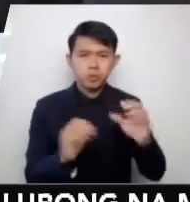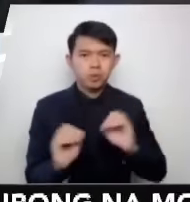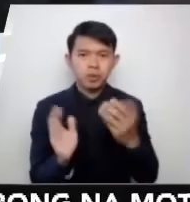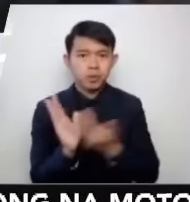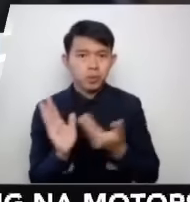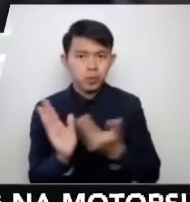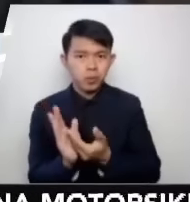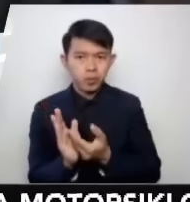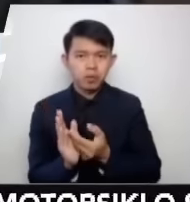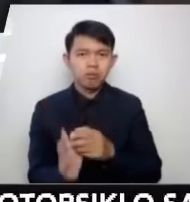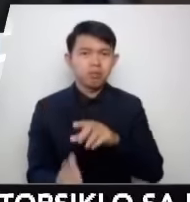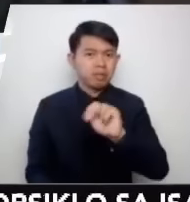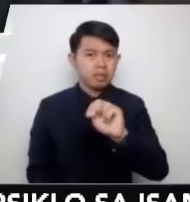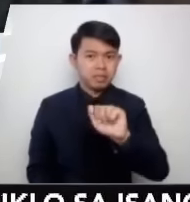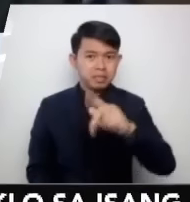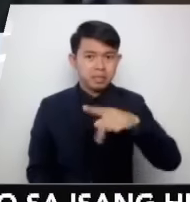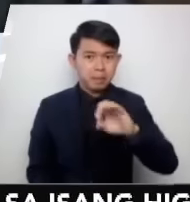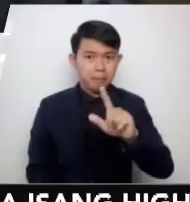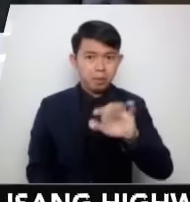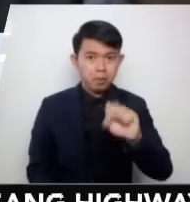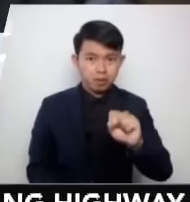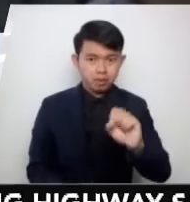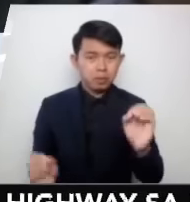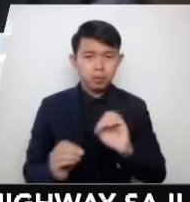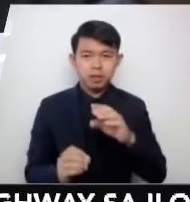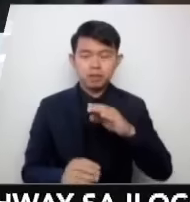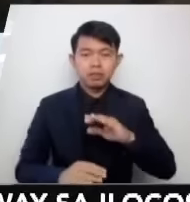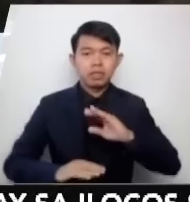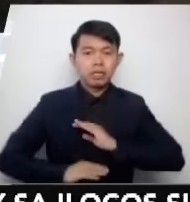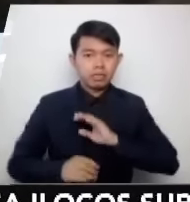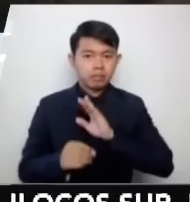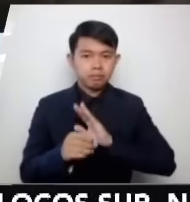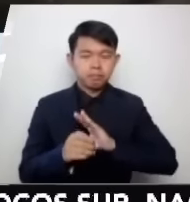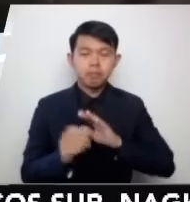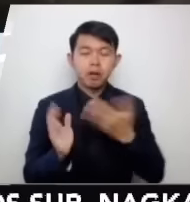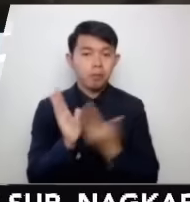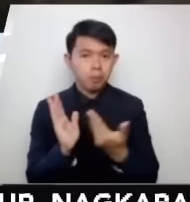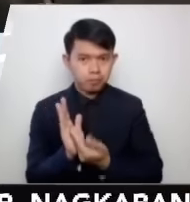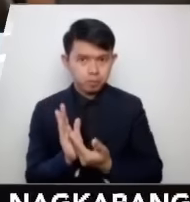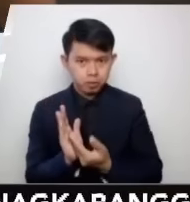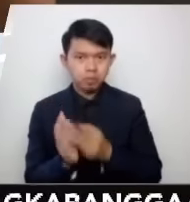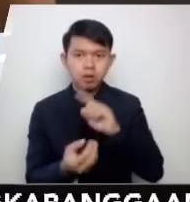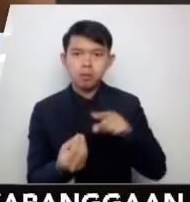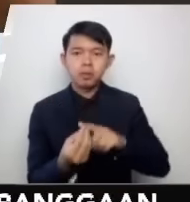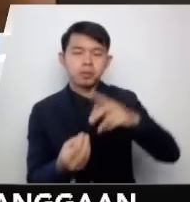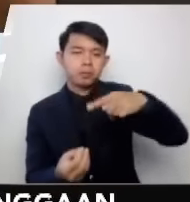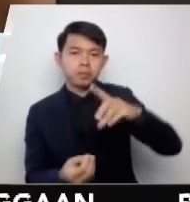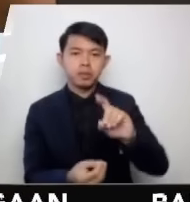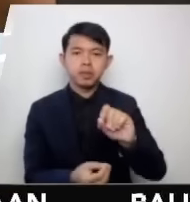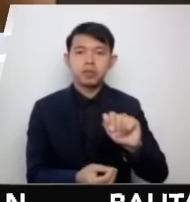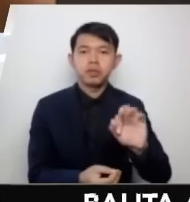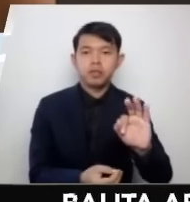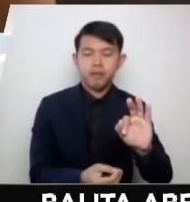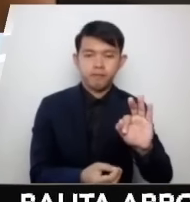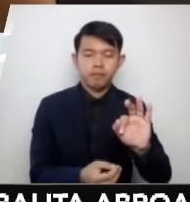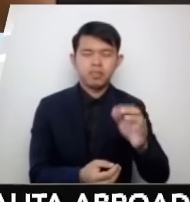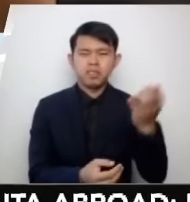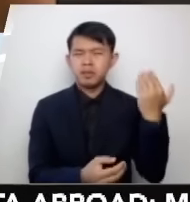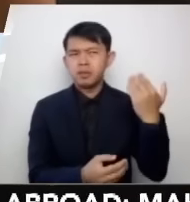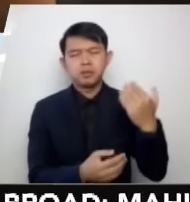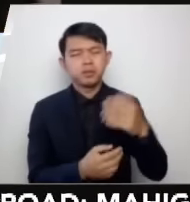sa ilegal umanong paglilipat ng 5 milyong pisong PDAP noong 2009. Inabswelto rin ng anti-graft court dahil